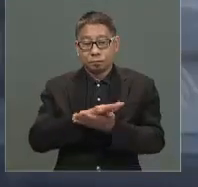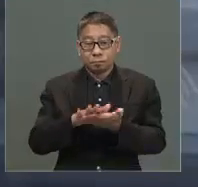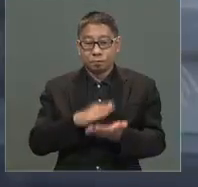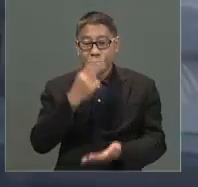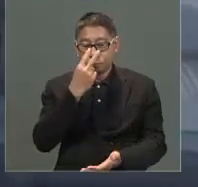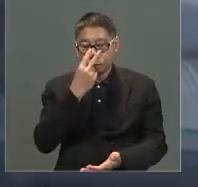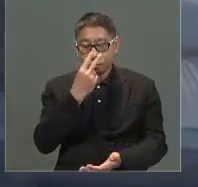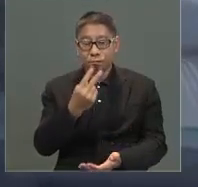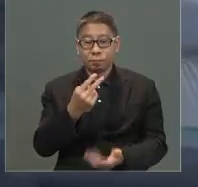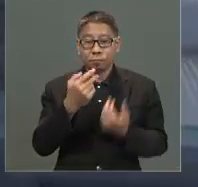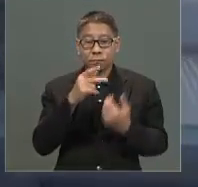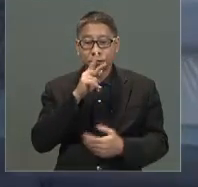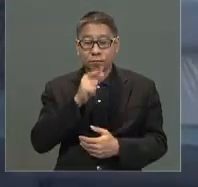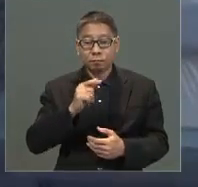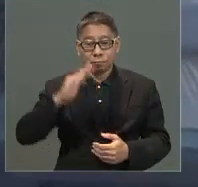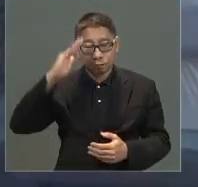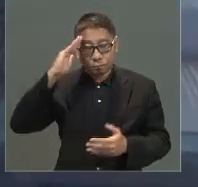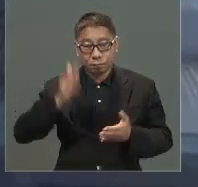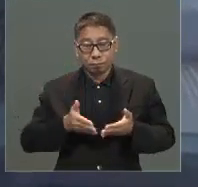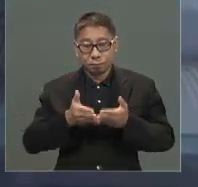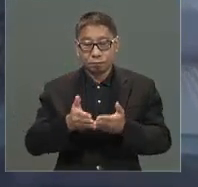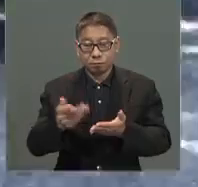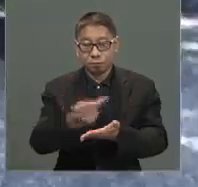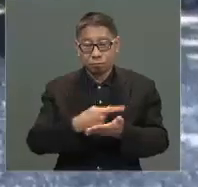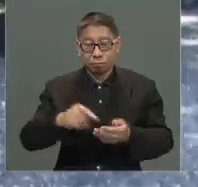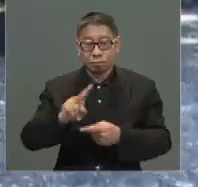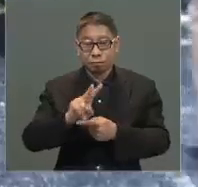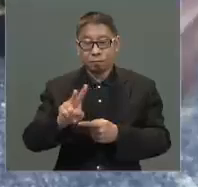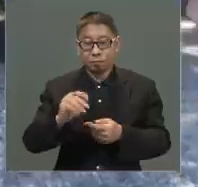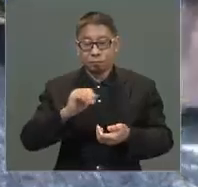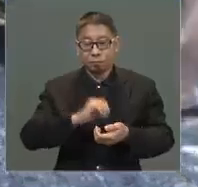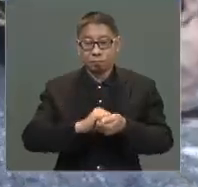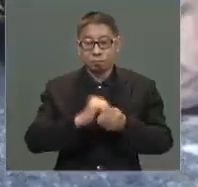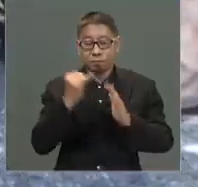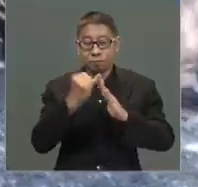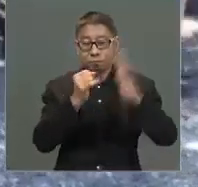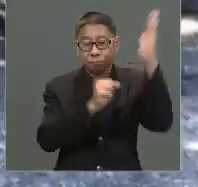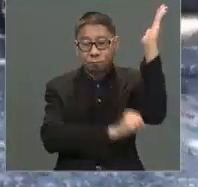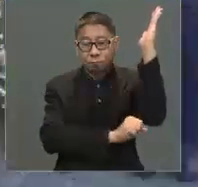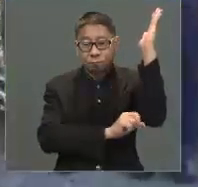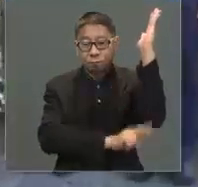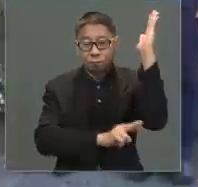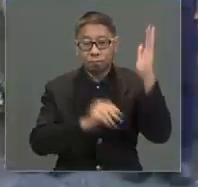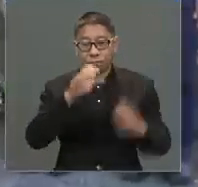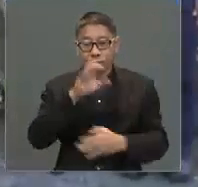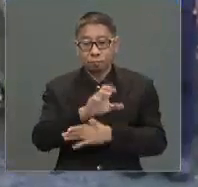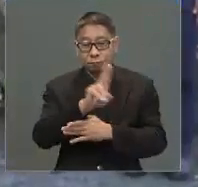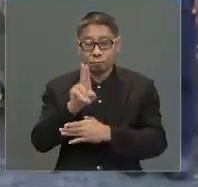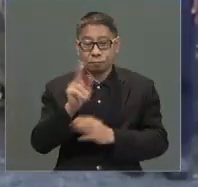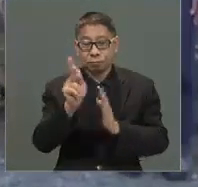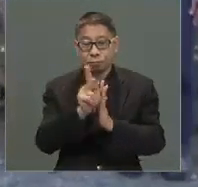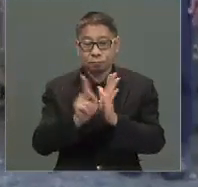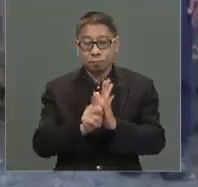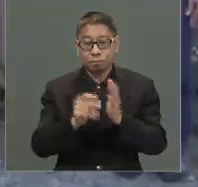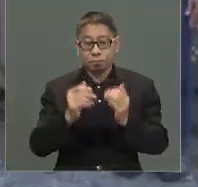สลับไปดูเรื่องของกรณีที่กองทัพเรือภาคที่2นะคะร่วมกับจังหวัดสุราษฎร์ธานีดำเนินการบังคับใช้กฎหมายแก้ไขปั